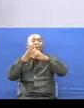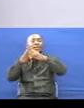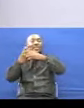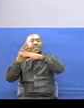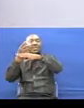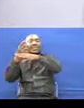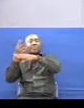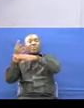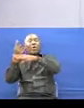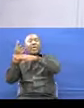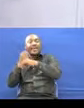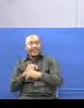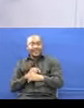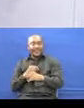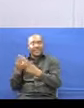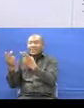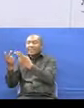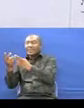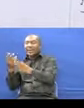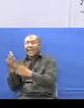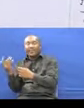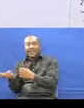ujumlishe moja. Sawa, sawa na...